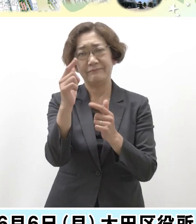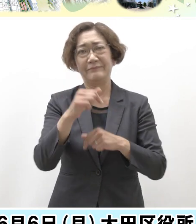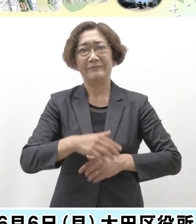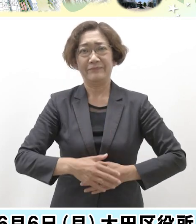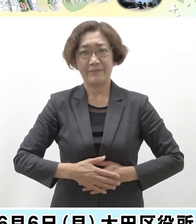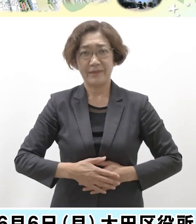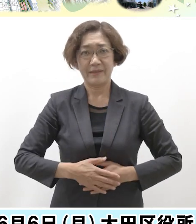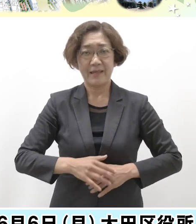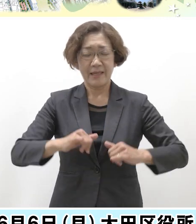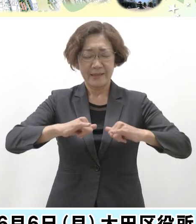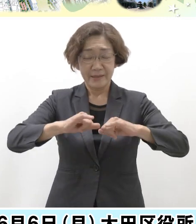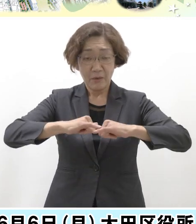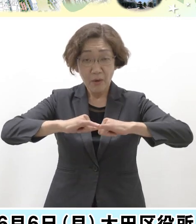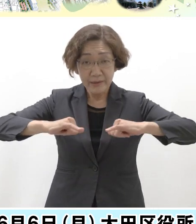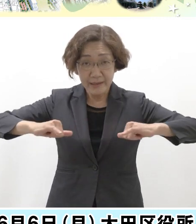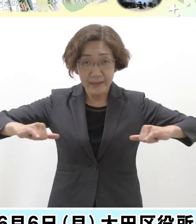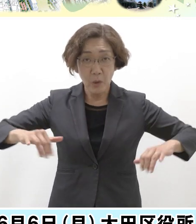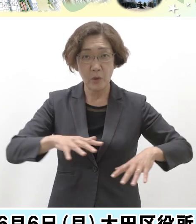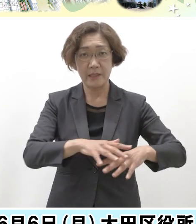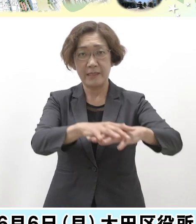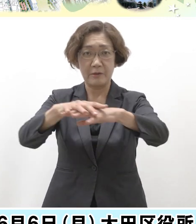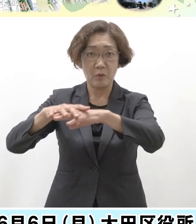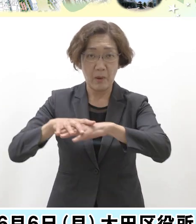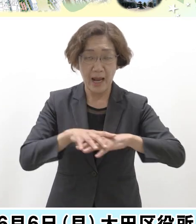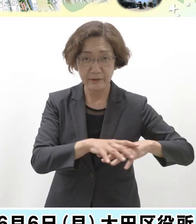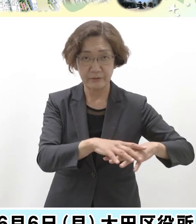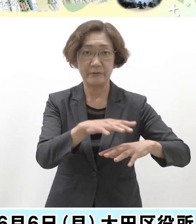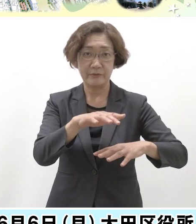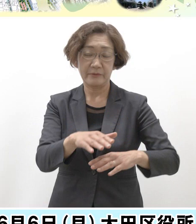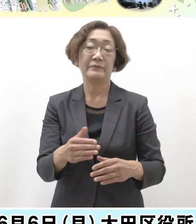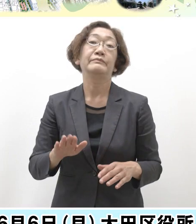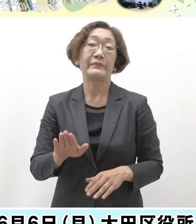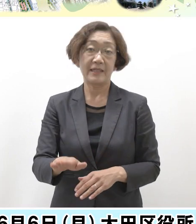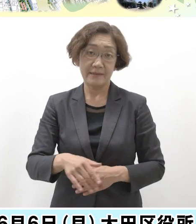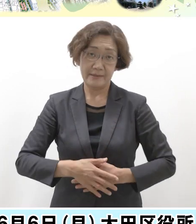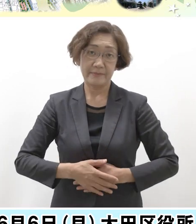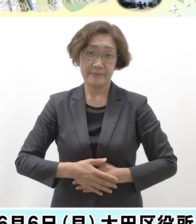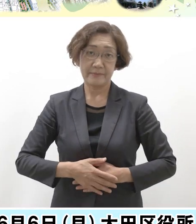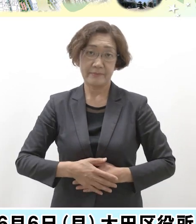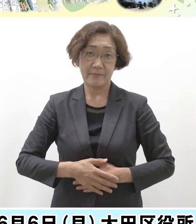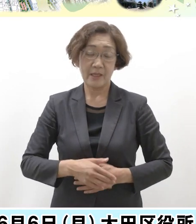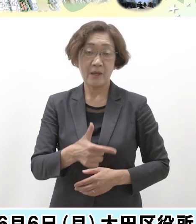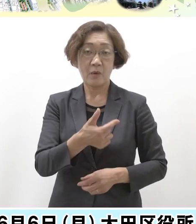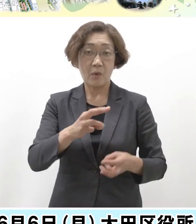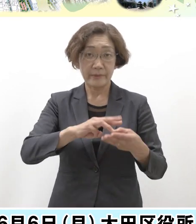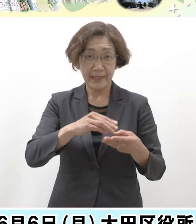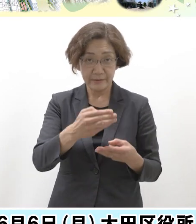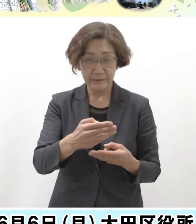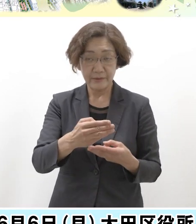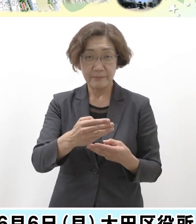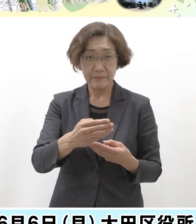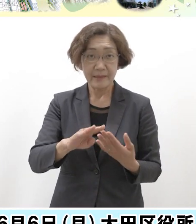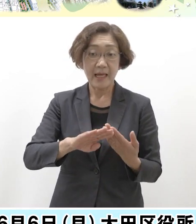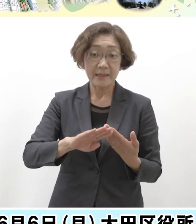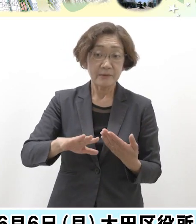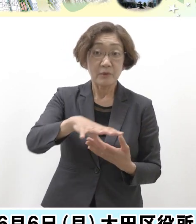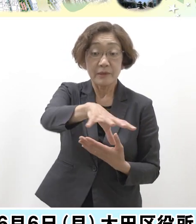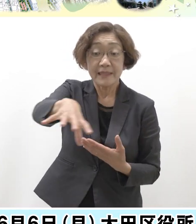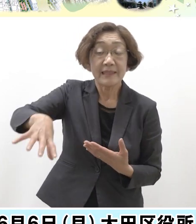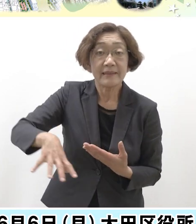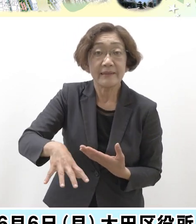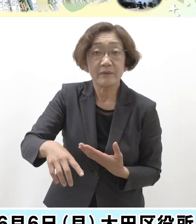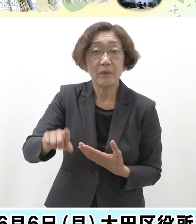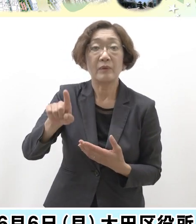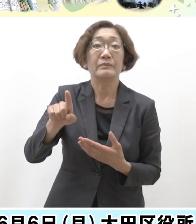ネットワークであり、これは大田区を含む18の近隣自治体の早期整備着手に関